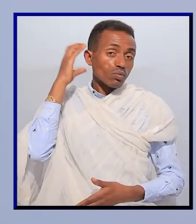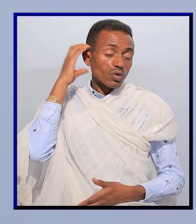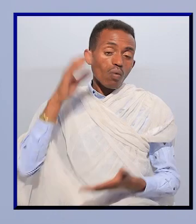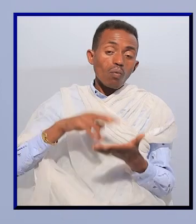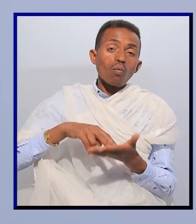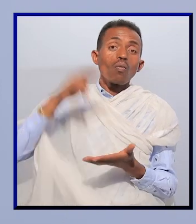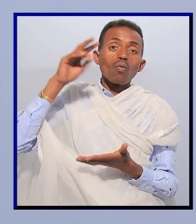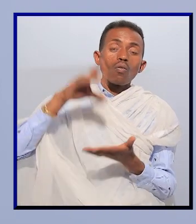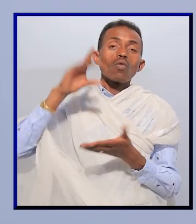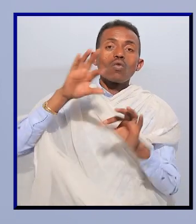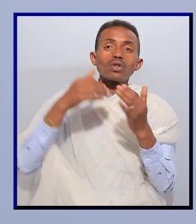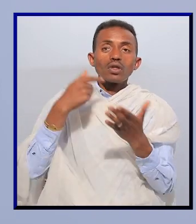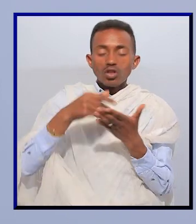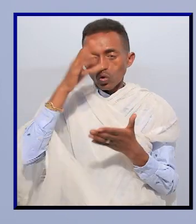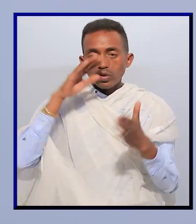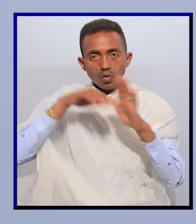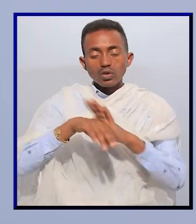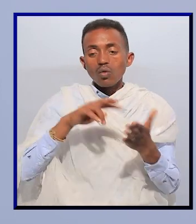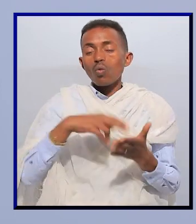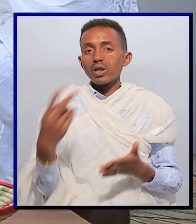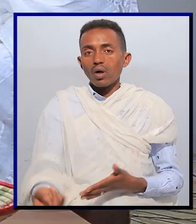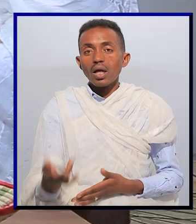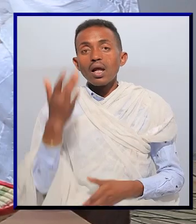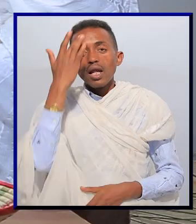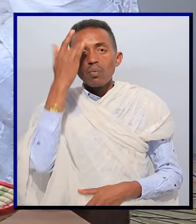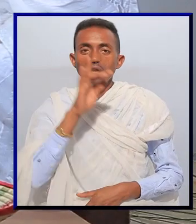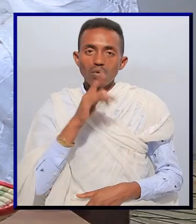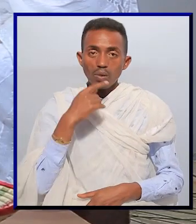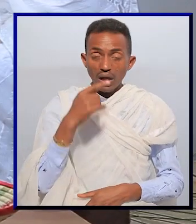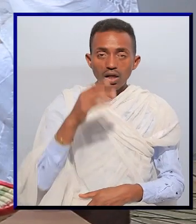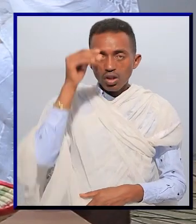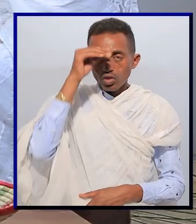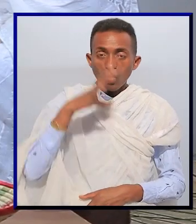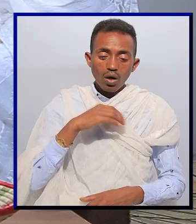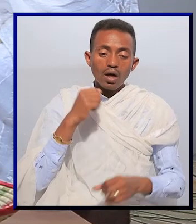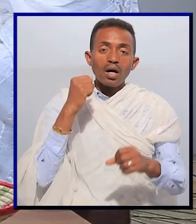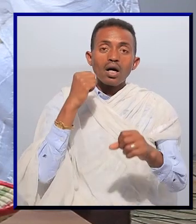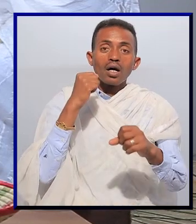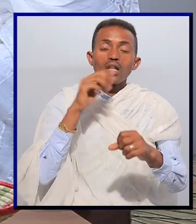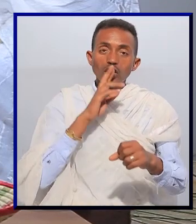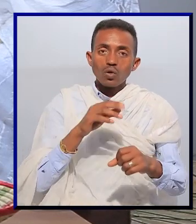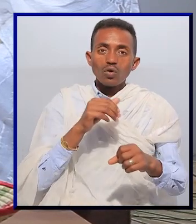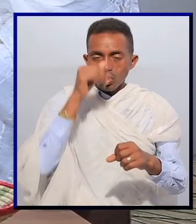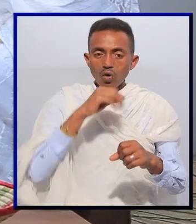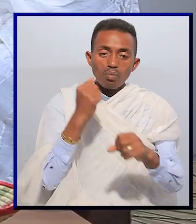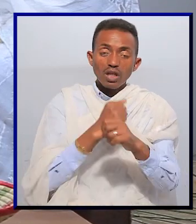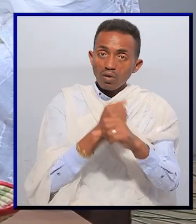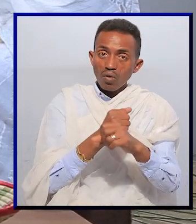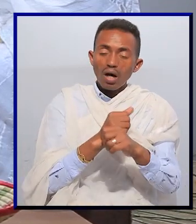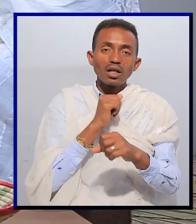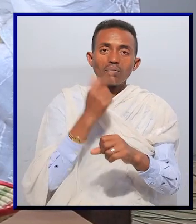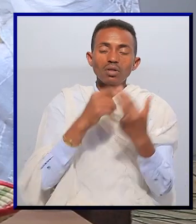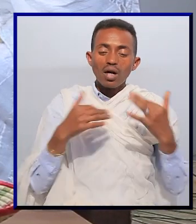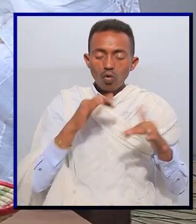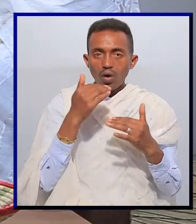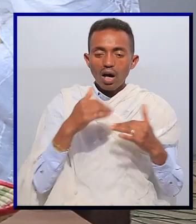ድምፁን አሰምቶ እንደሚጮህ ሁሉ እነዚህም ሰዎች እዛ ውስጥ ይወድቃሉ። ለምን? ሰው ናቸው። ሰው መስራት የማይገባውን አይደለም፣ ሰው አራዊት